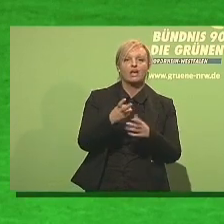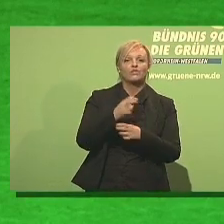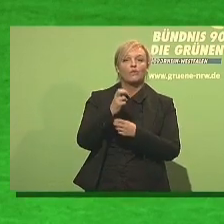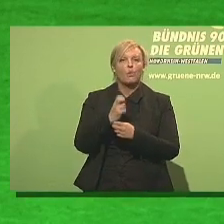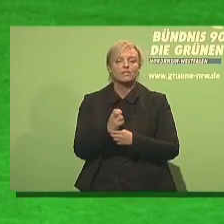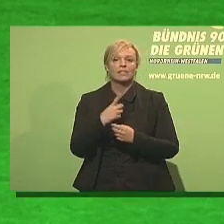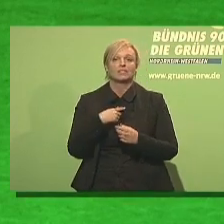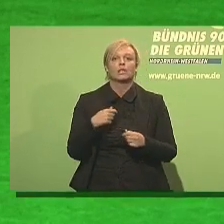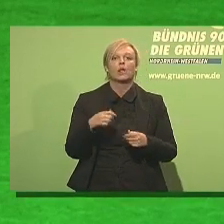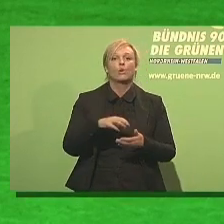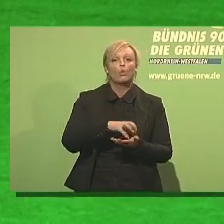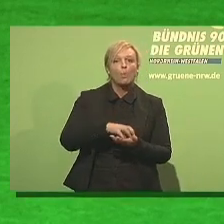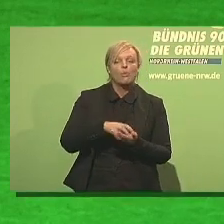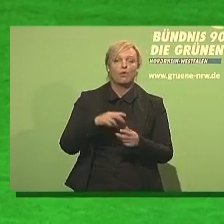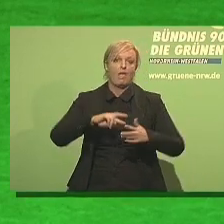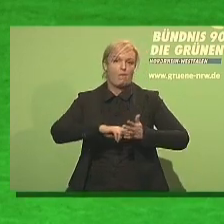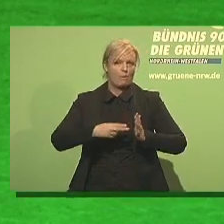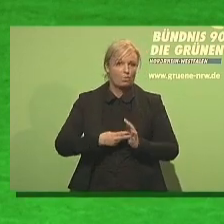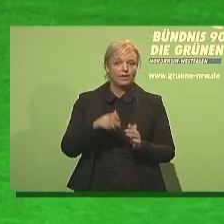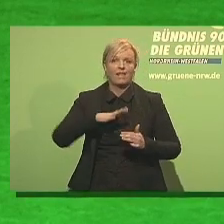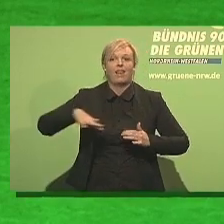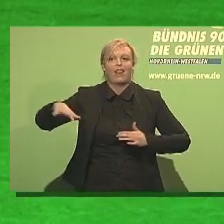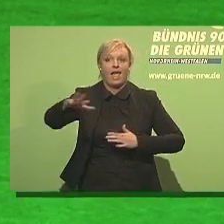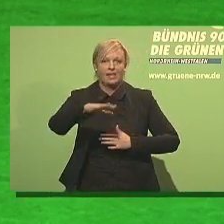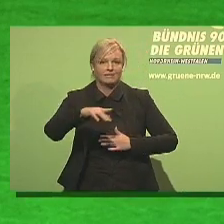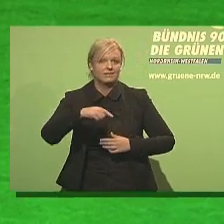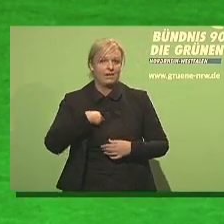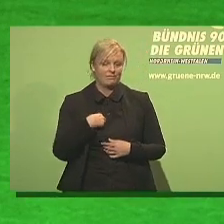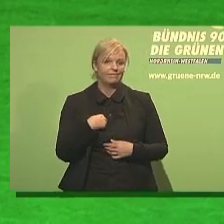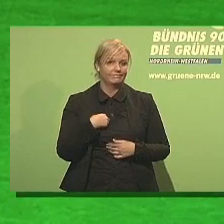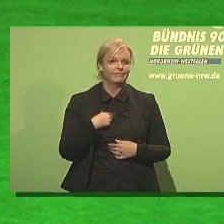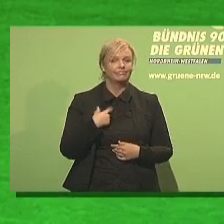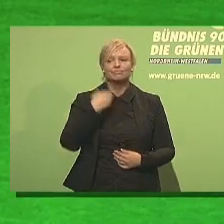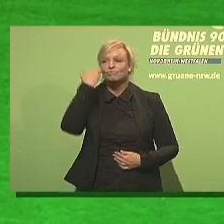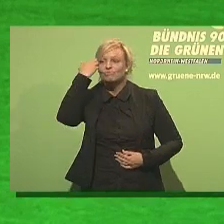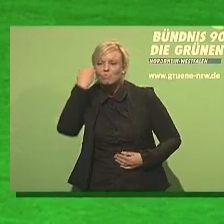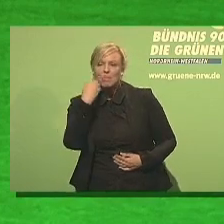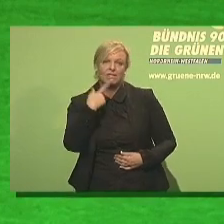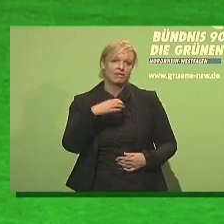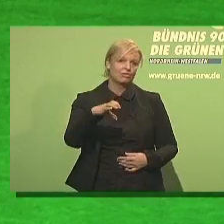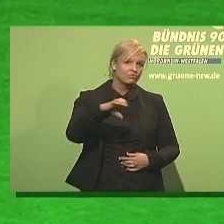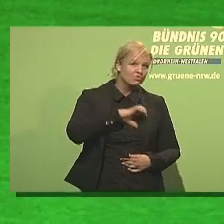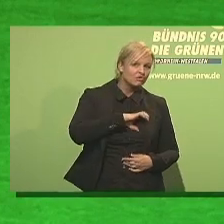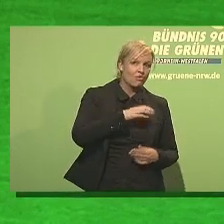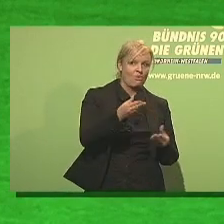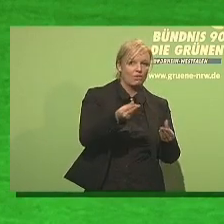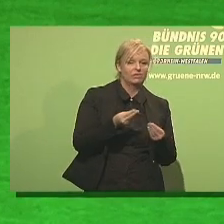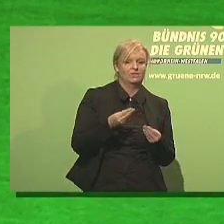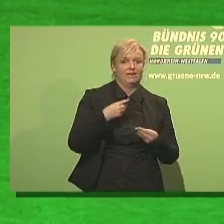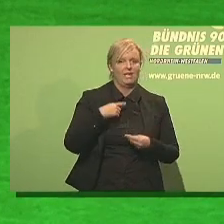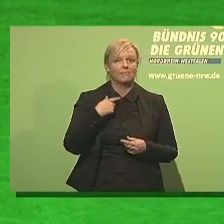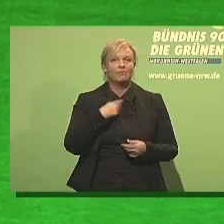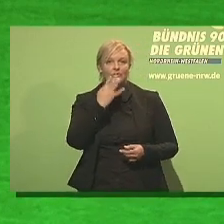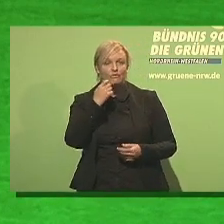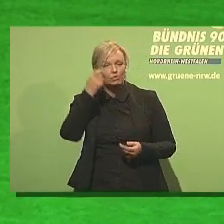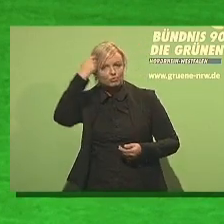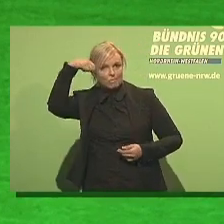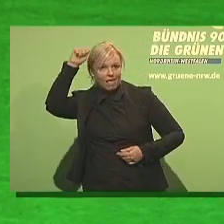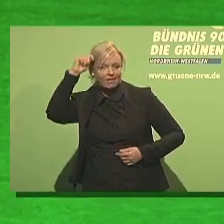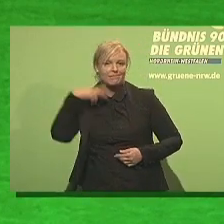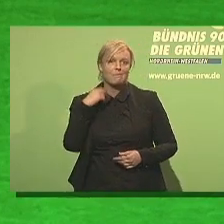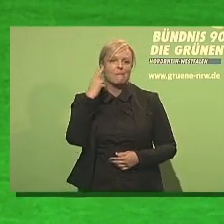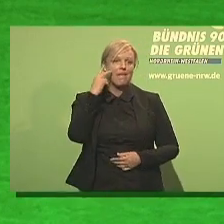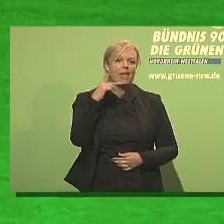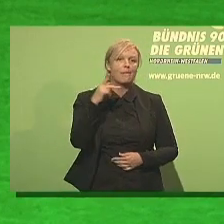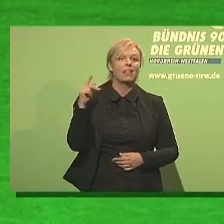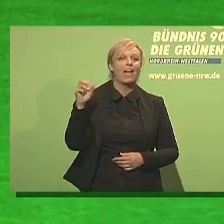auf Landesebene. Nun bitte ich euch um die Chance, dies in Berlin für NRW tun zu dürfen. Mein Name ist Katharina Dröge und ich hoffe auf